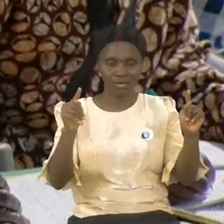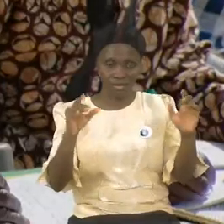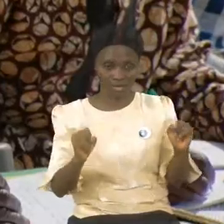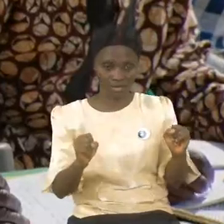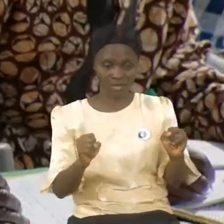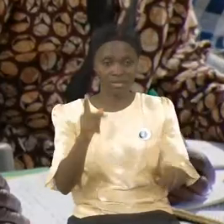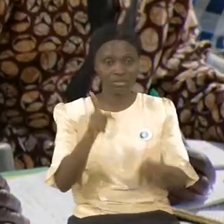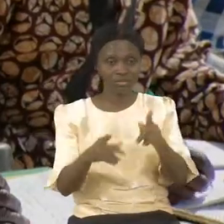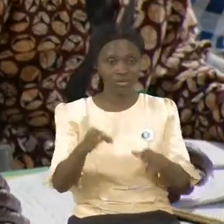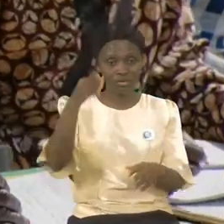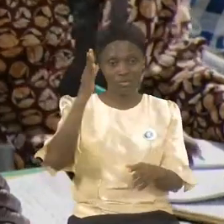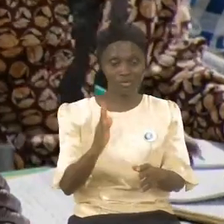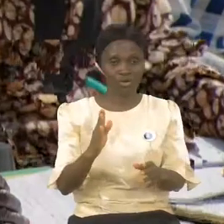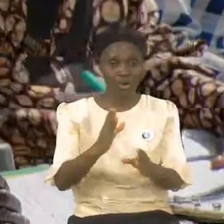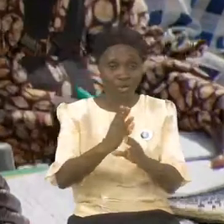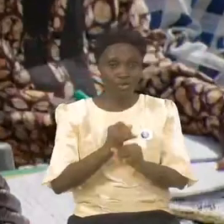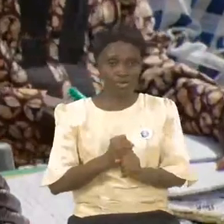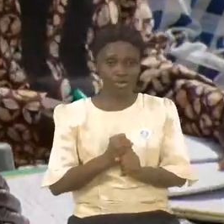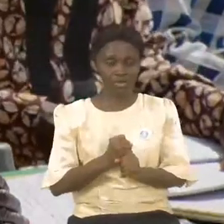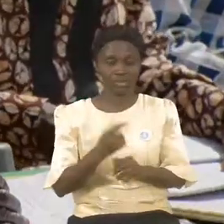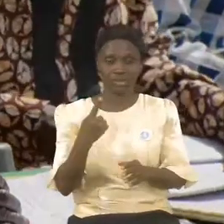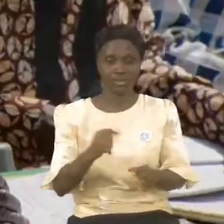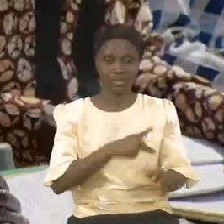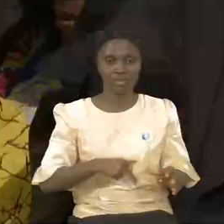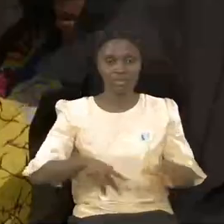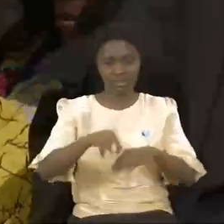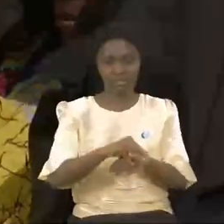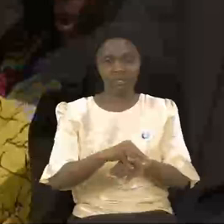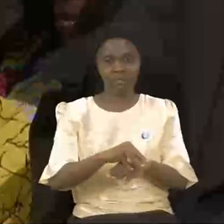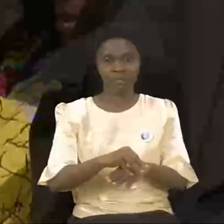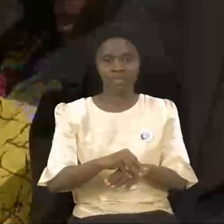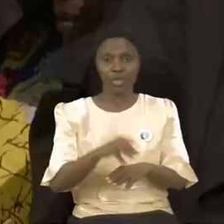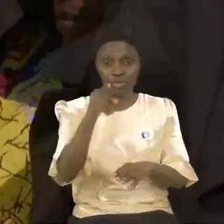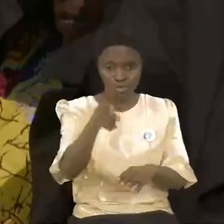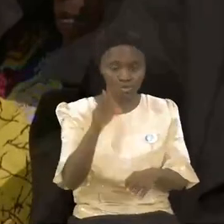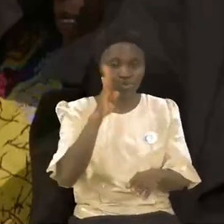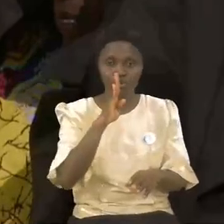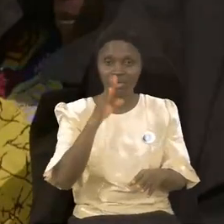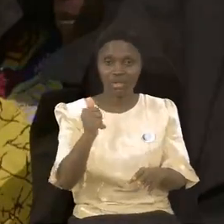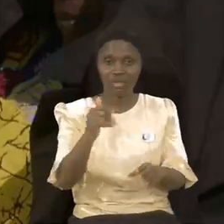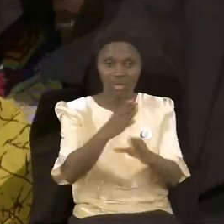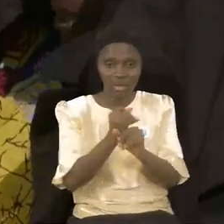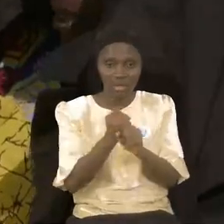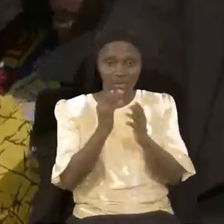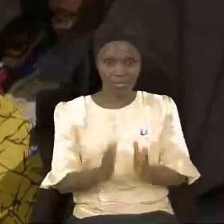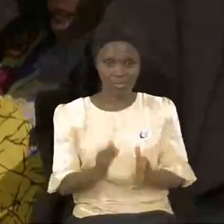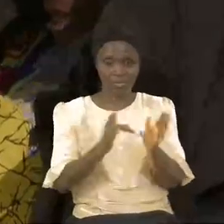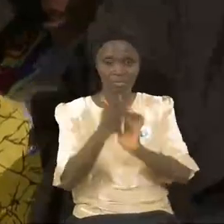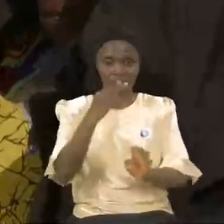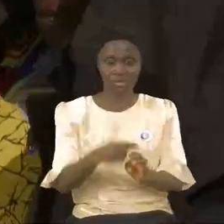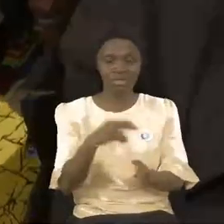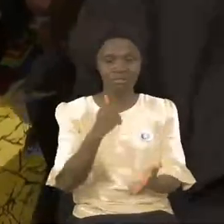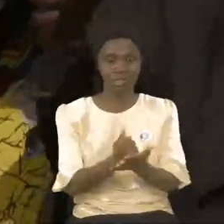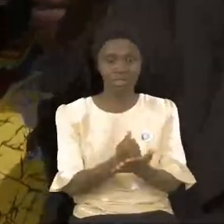demeure jusqu'à la fin les seins furent en possession du royaume vous serez possesseur je dis vous serez